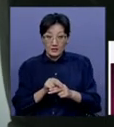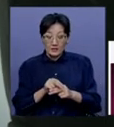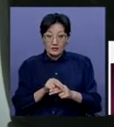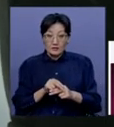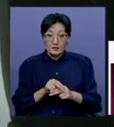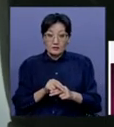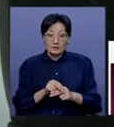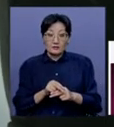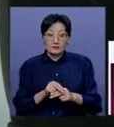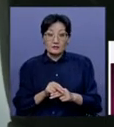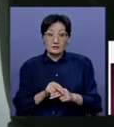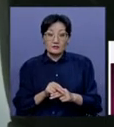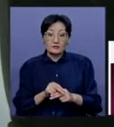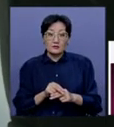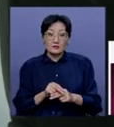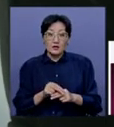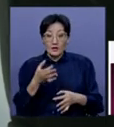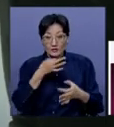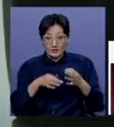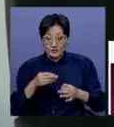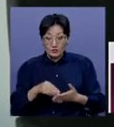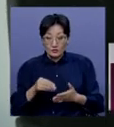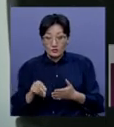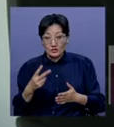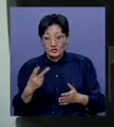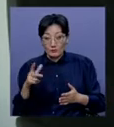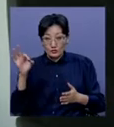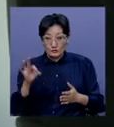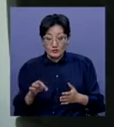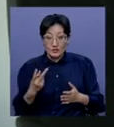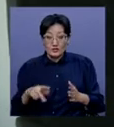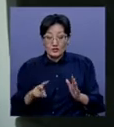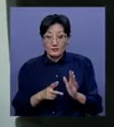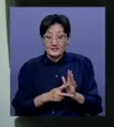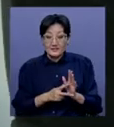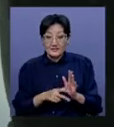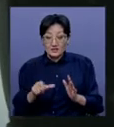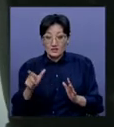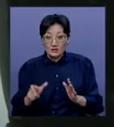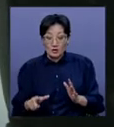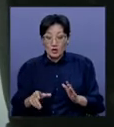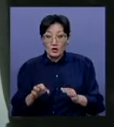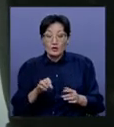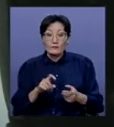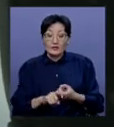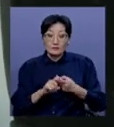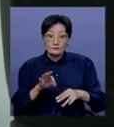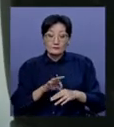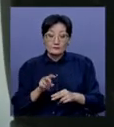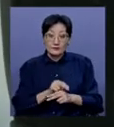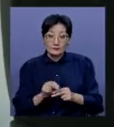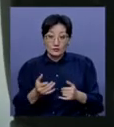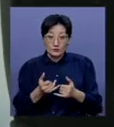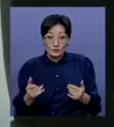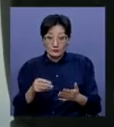емдейтін алатын дәрілерді алса, 23%, яғни 28 адам ковидті емдеу үшін